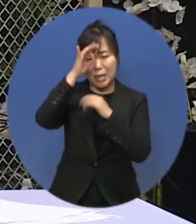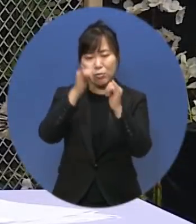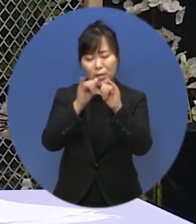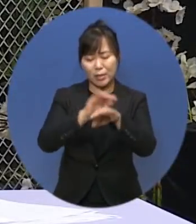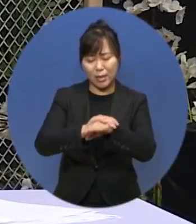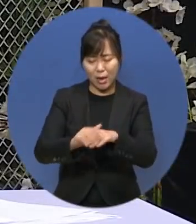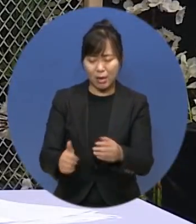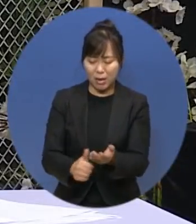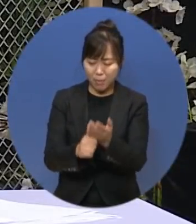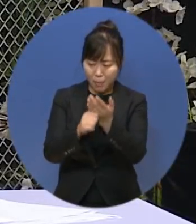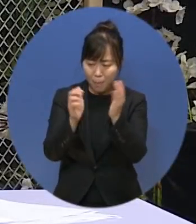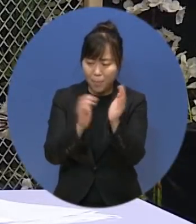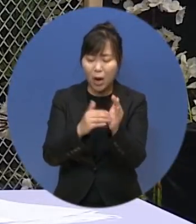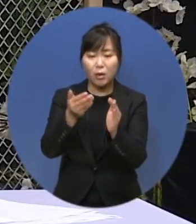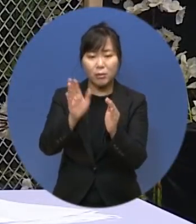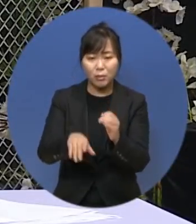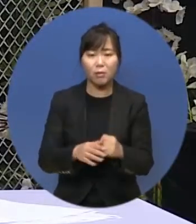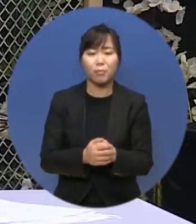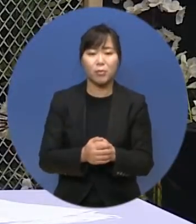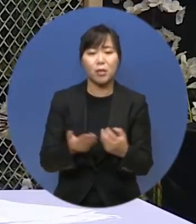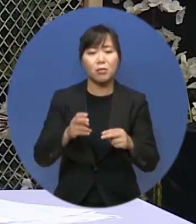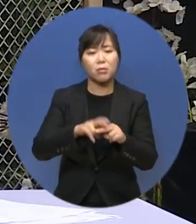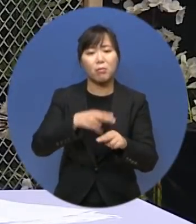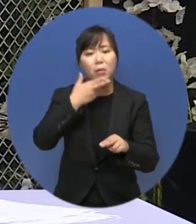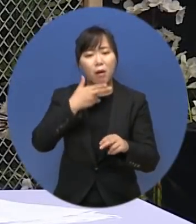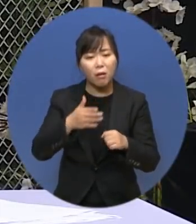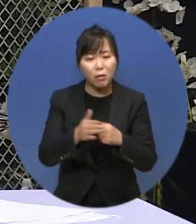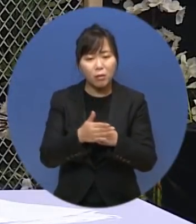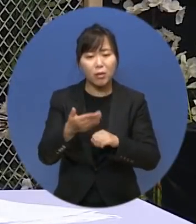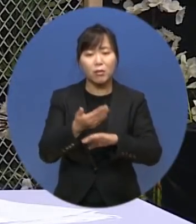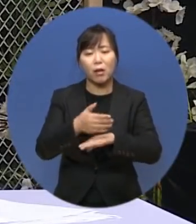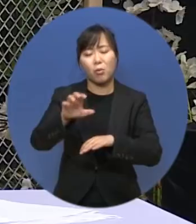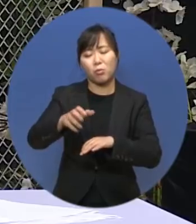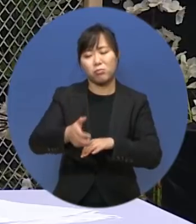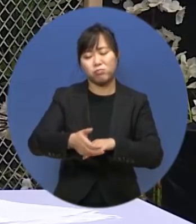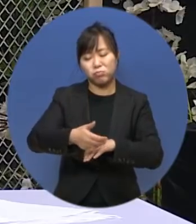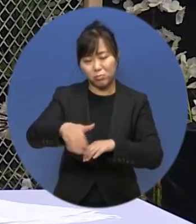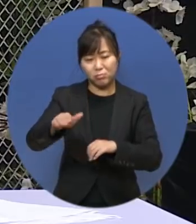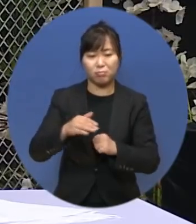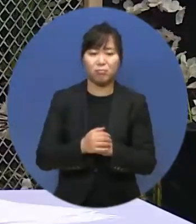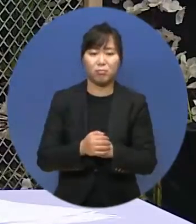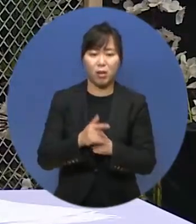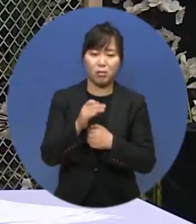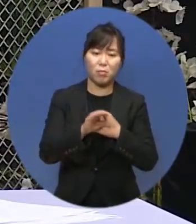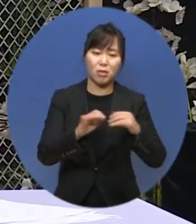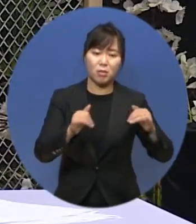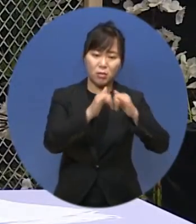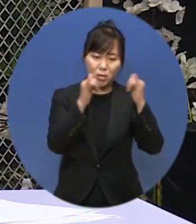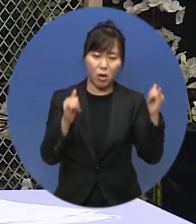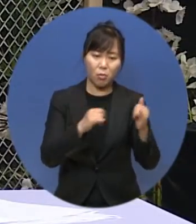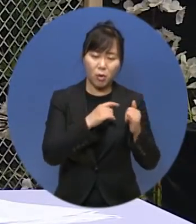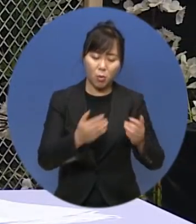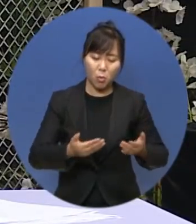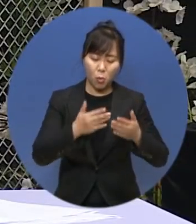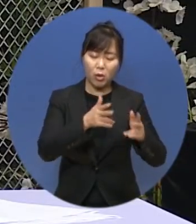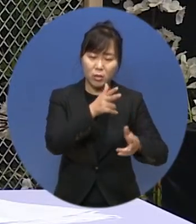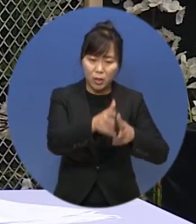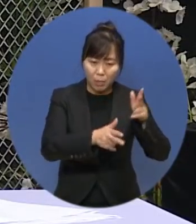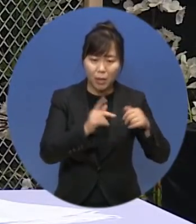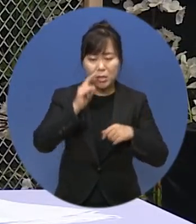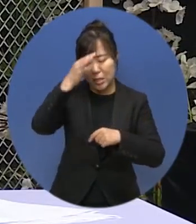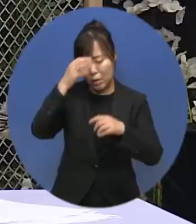예술가로 잘 키워놨는데 일자리가 없으니까 다른 데로 나간다든가 아니면 뭐 사회공헌 사업이나